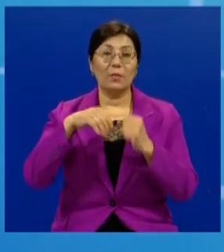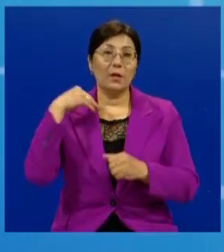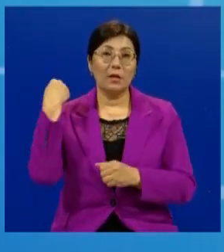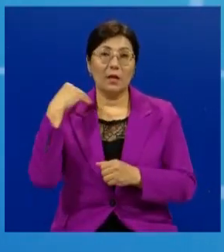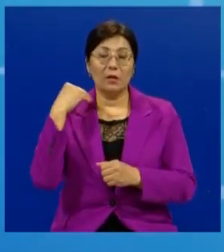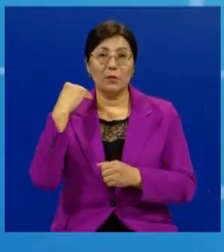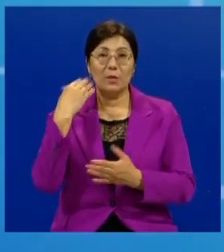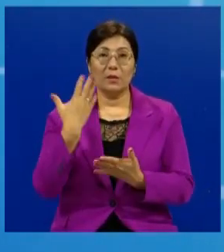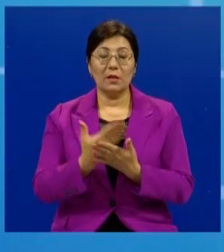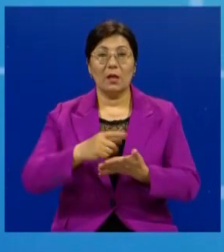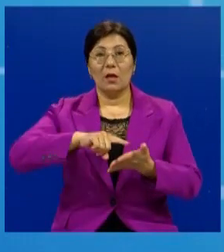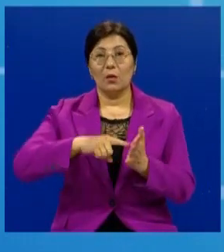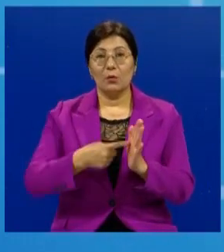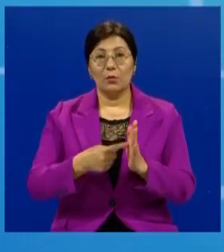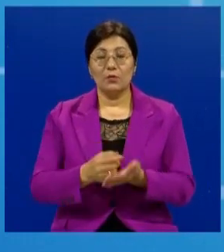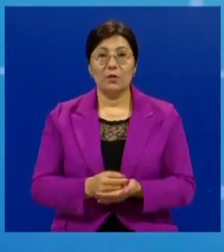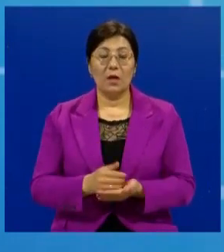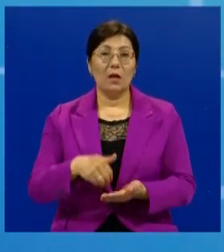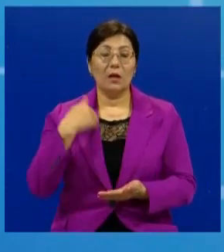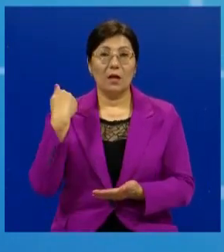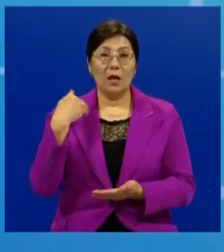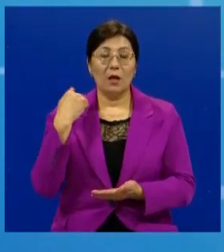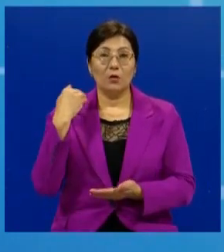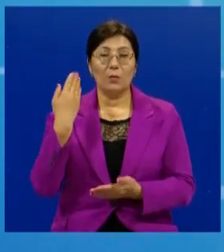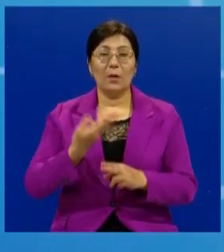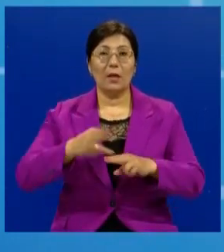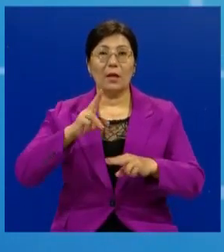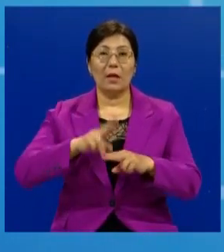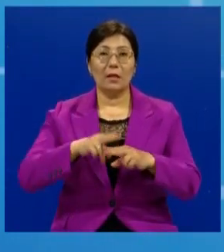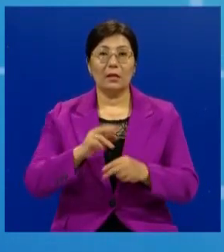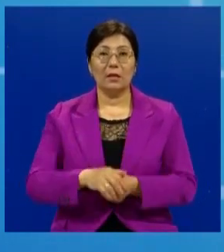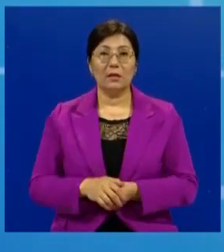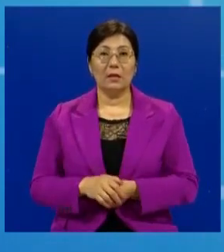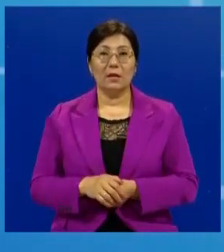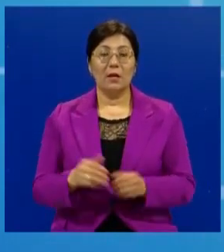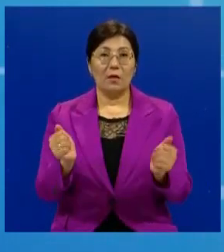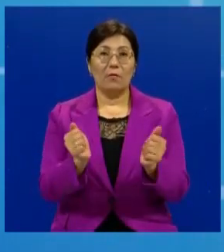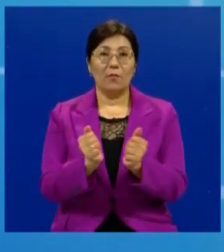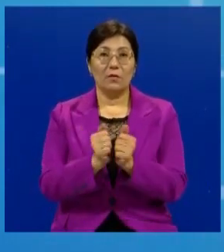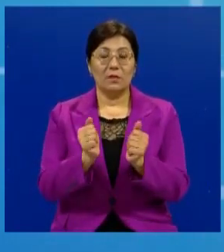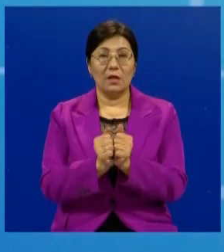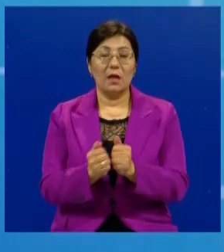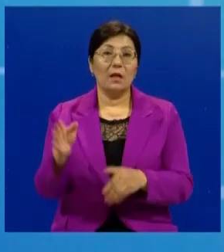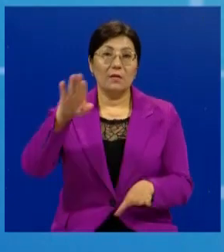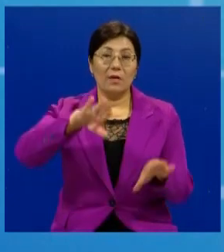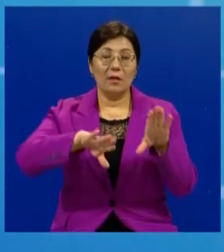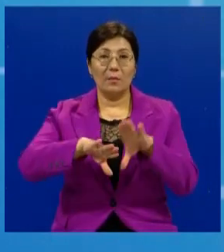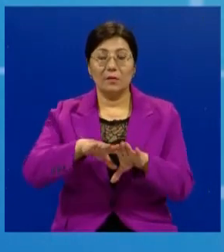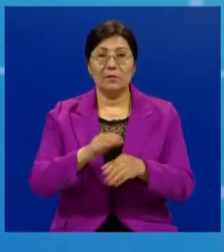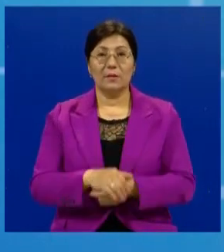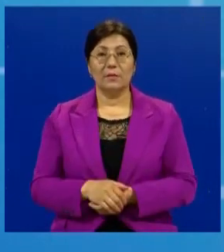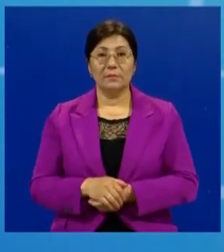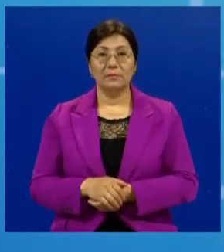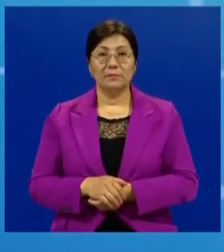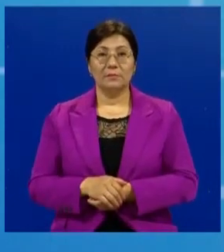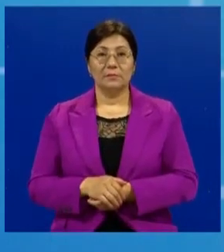вообще точка Актюбе – это как раз возле этого холма. Возле этого холма